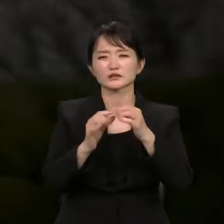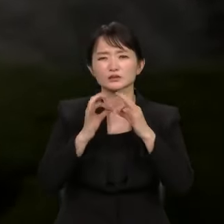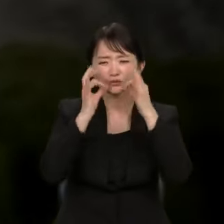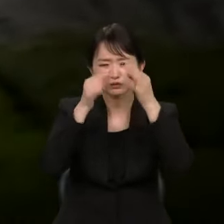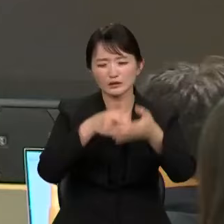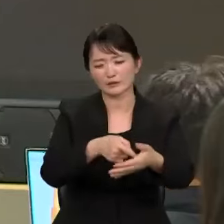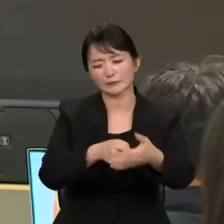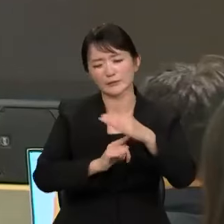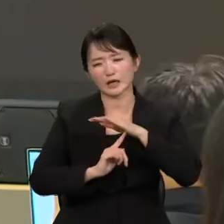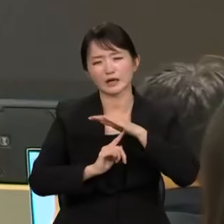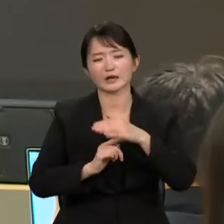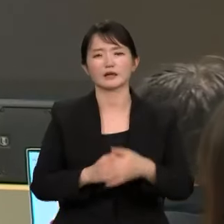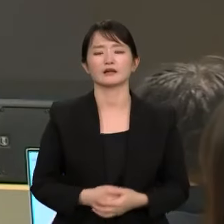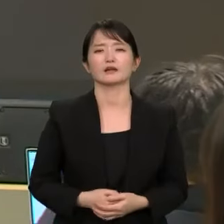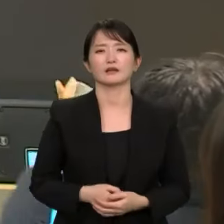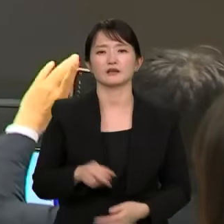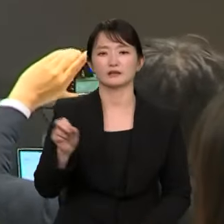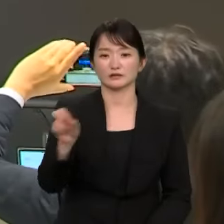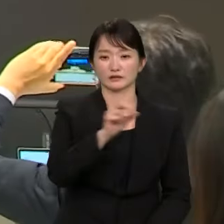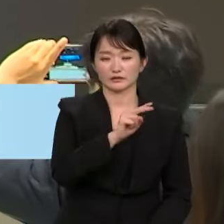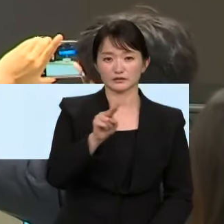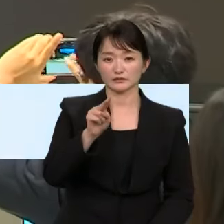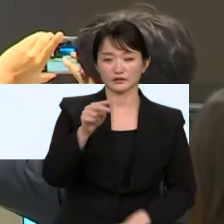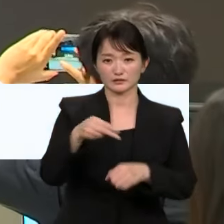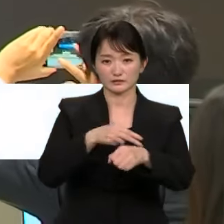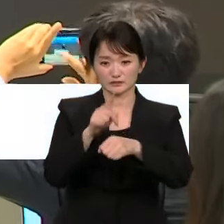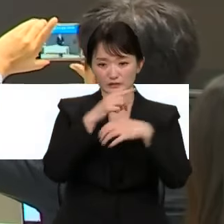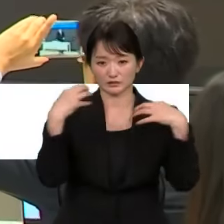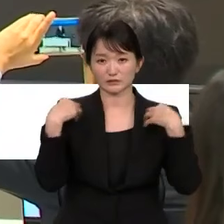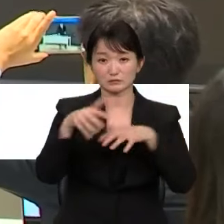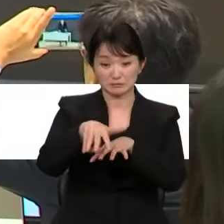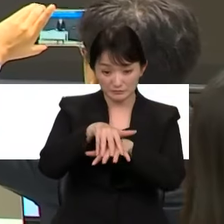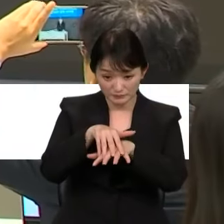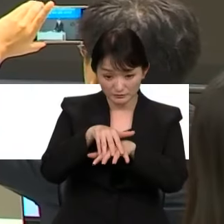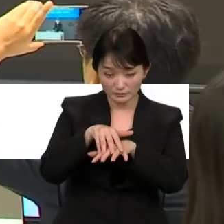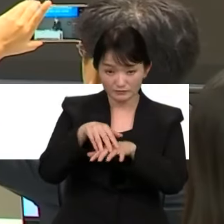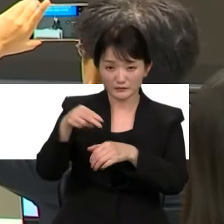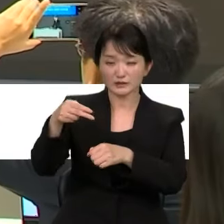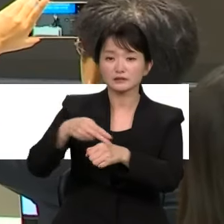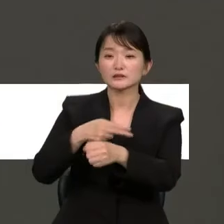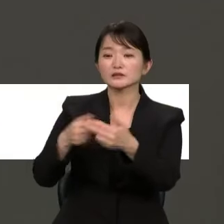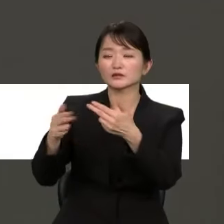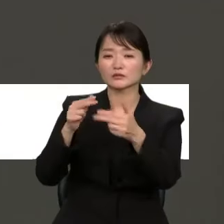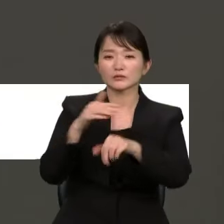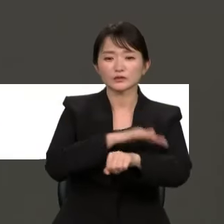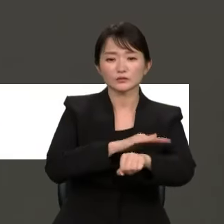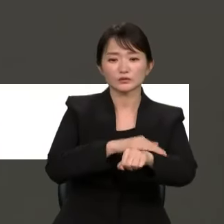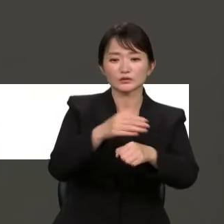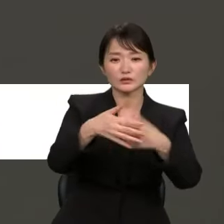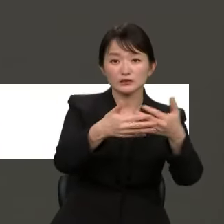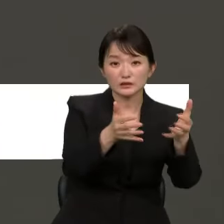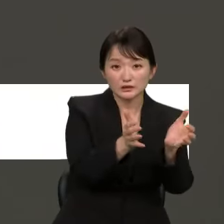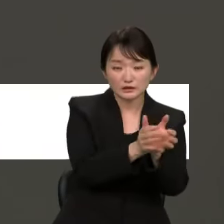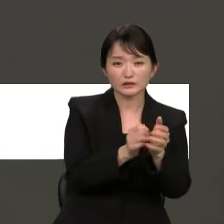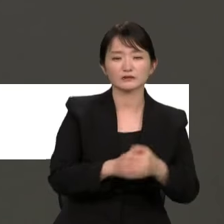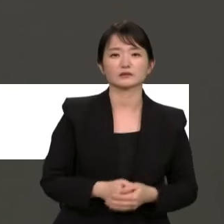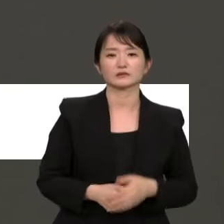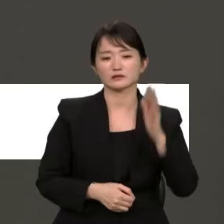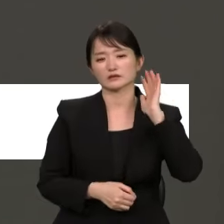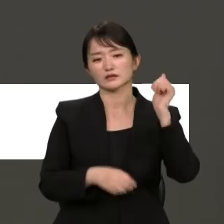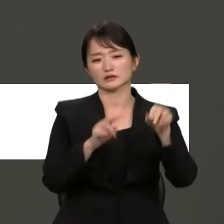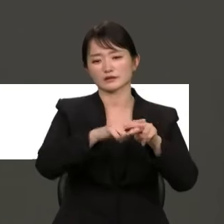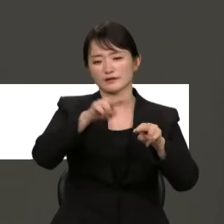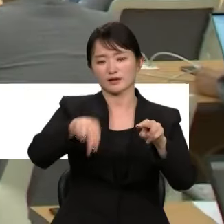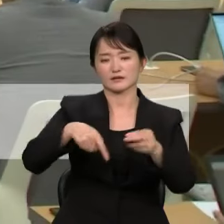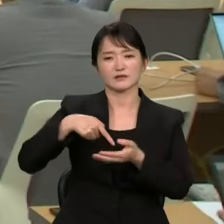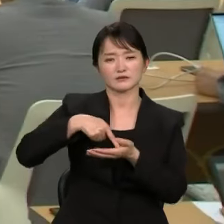겁니다. 여야 의정의 한 축이 되어야 할 의사협회와 전공의 단체는 대통령의 하야까지 요구하고